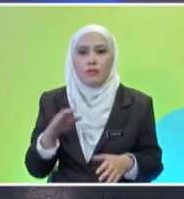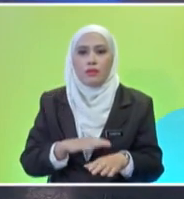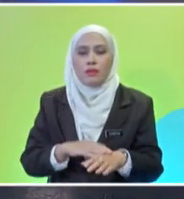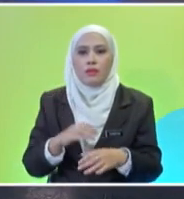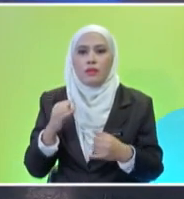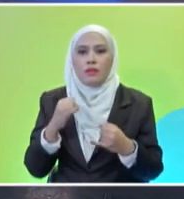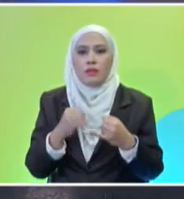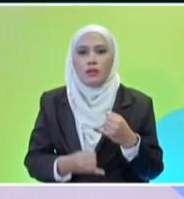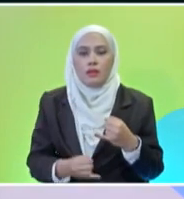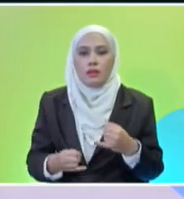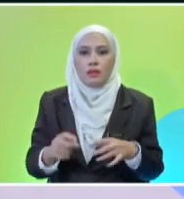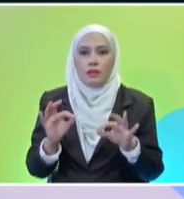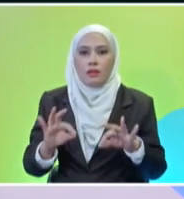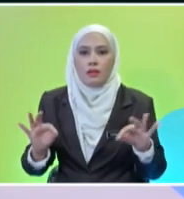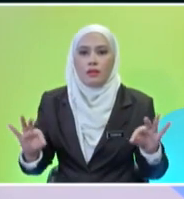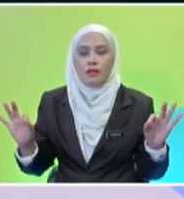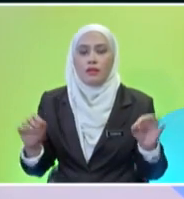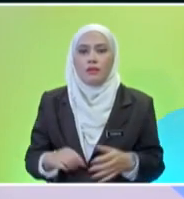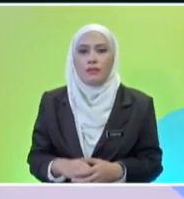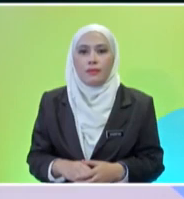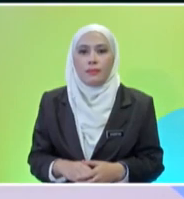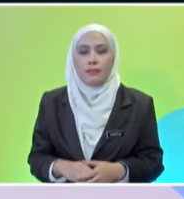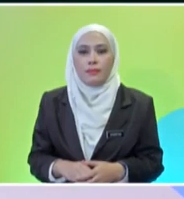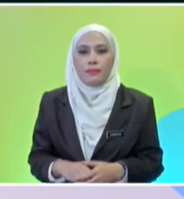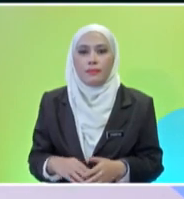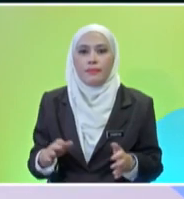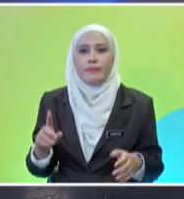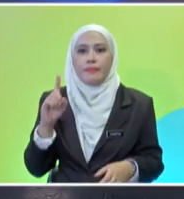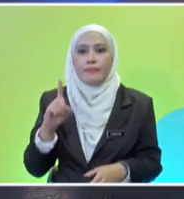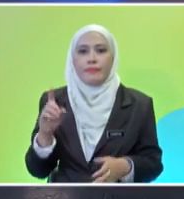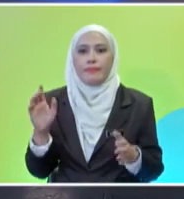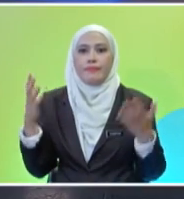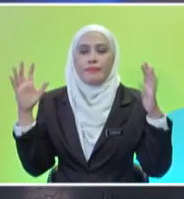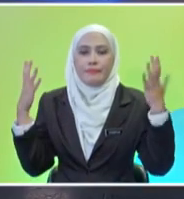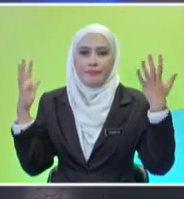yang baik kita beri satu terbuka untuk